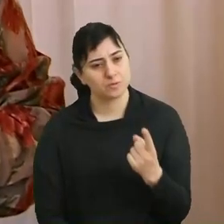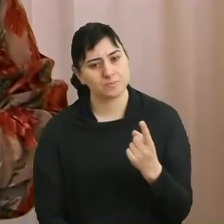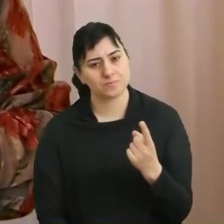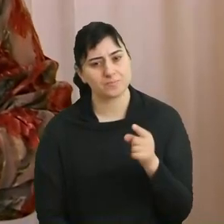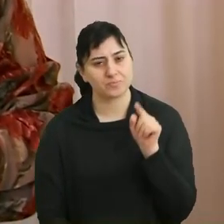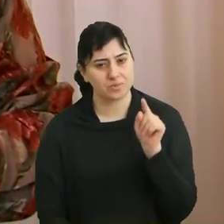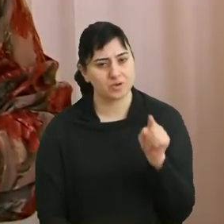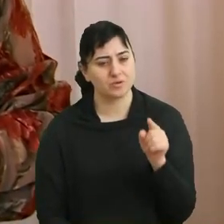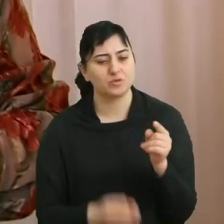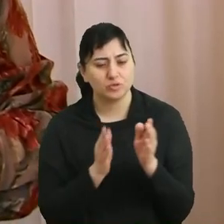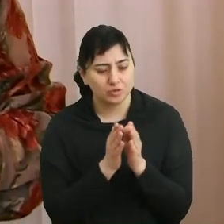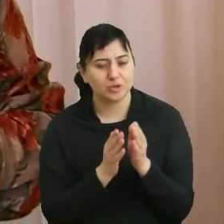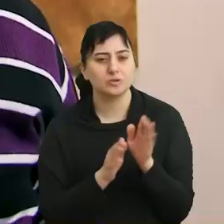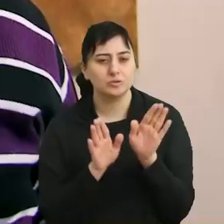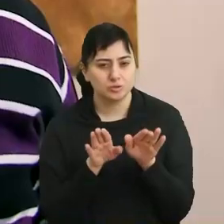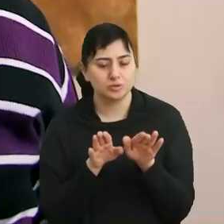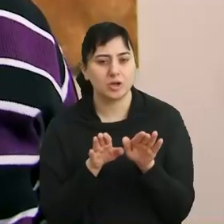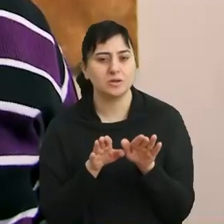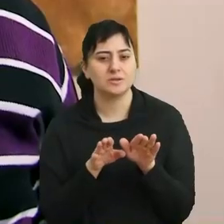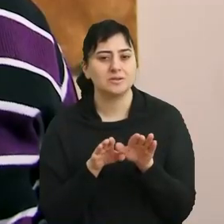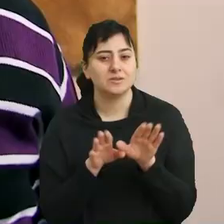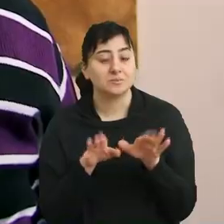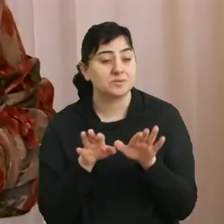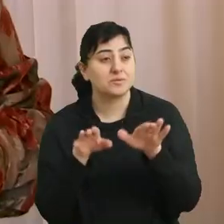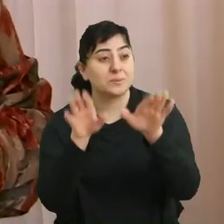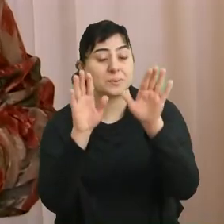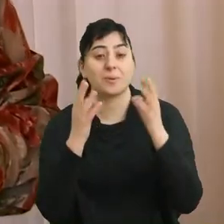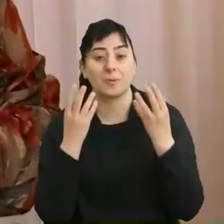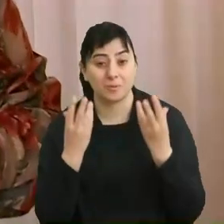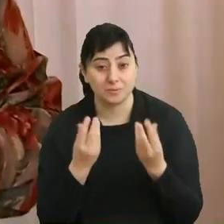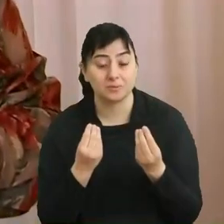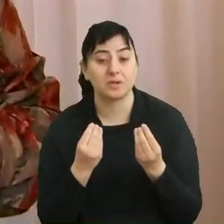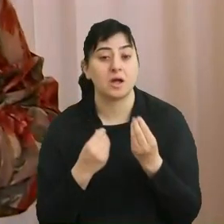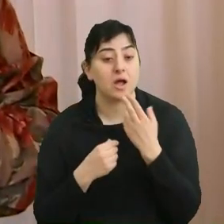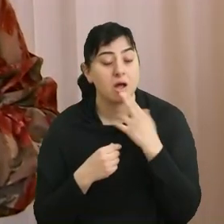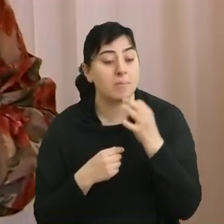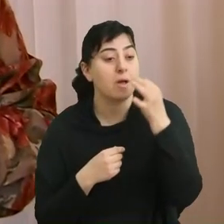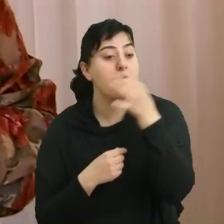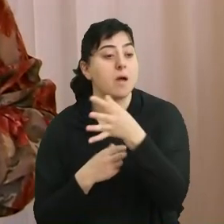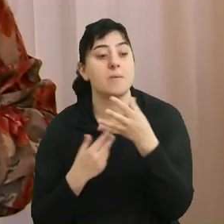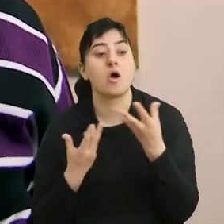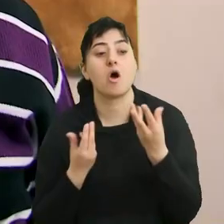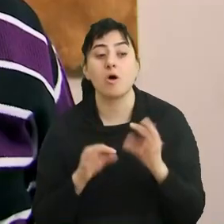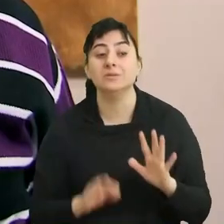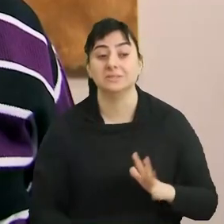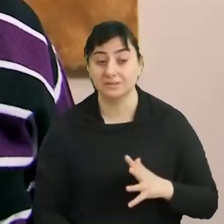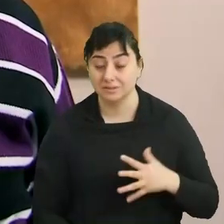hani o küçük, mini minnacık kuşlar pır diye havalanıp aplama haber vermesin